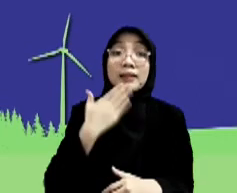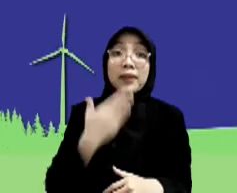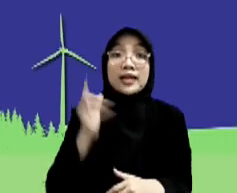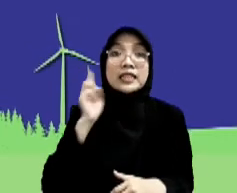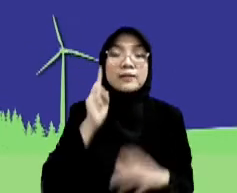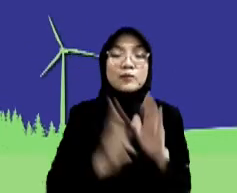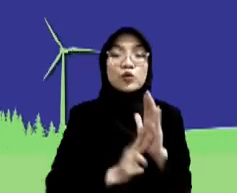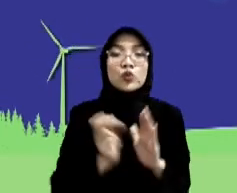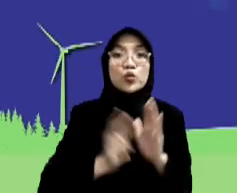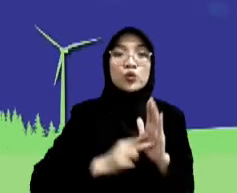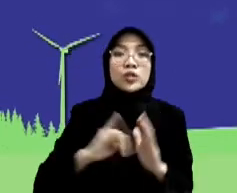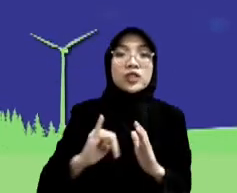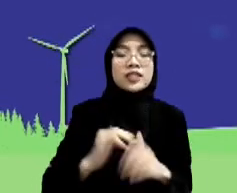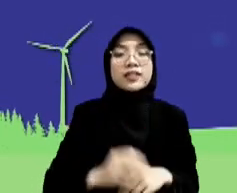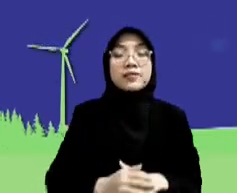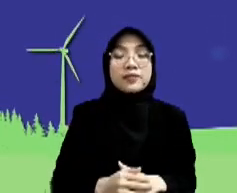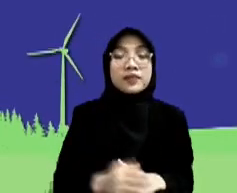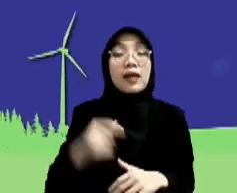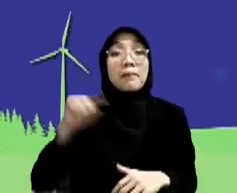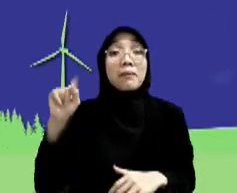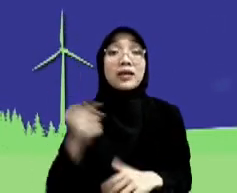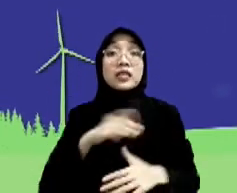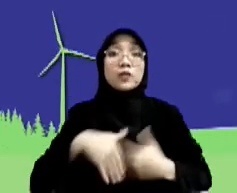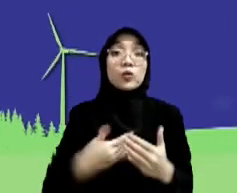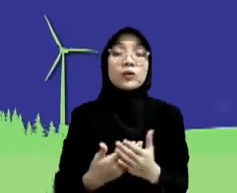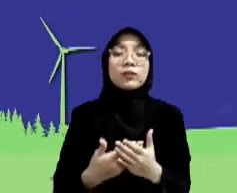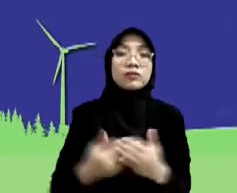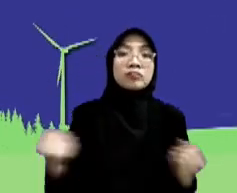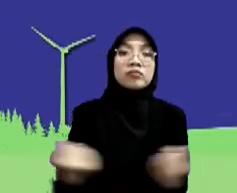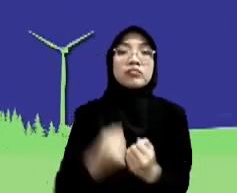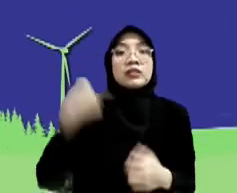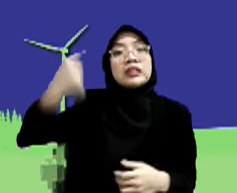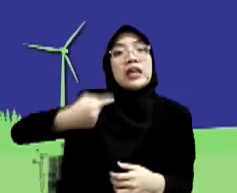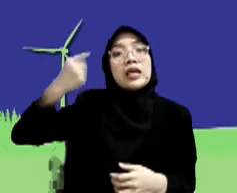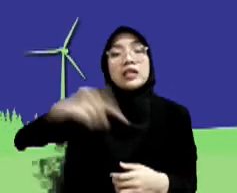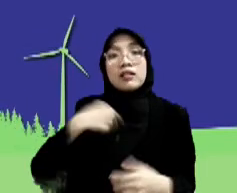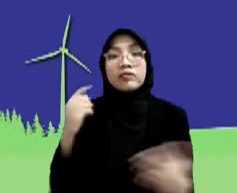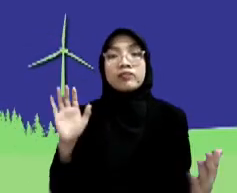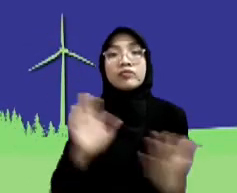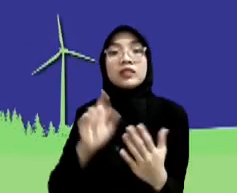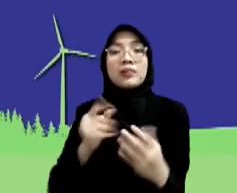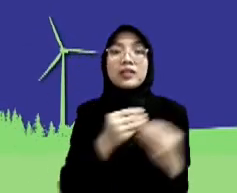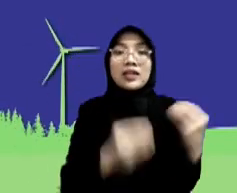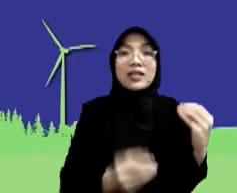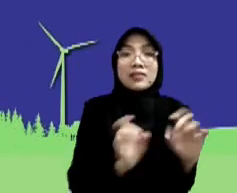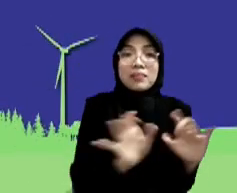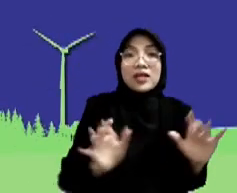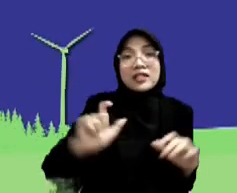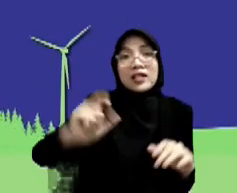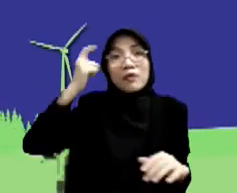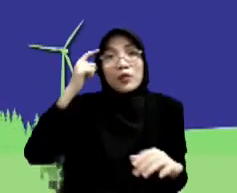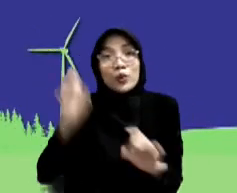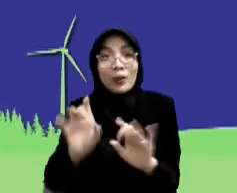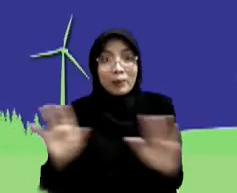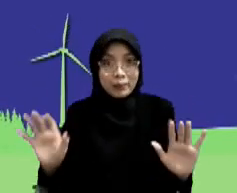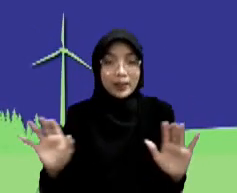Bu intergenerational ya pasti ini merupakan apa challeng yang kita hadapi sehari-hari ya karena different Generation pasti different mindset juga Bu Nah